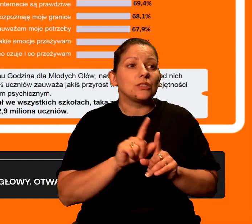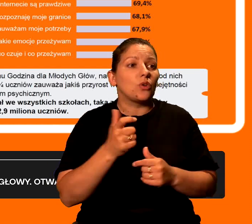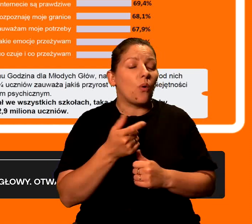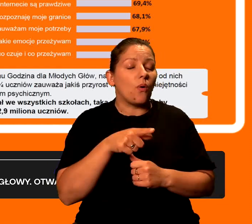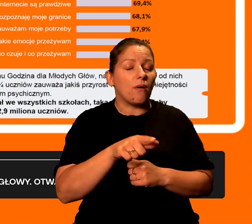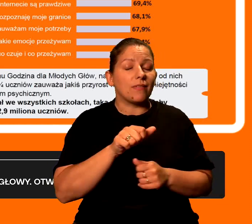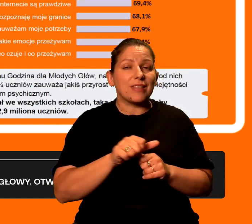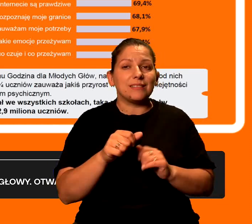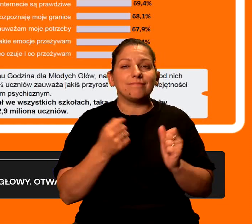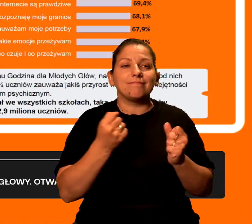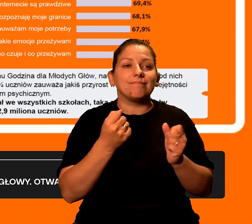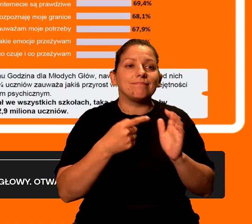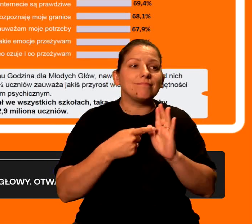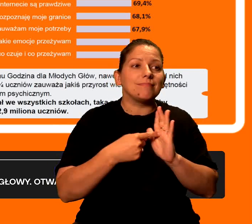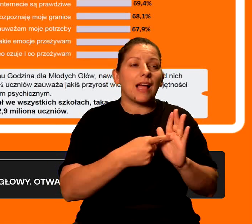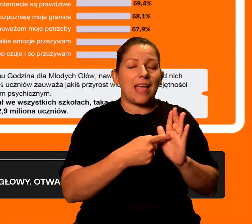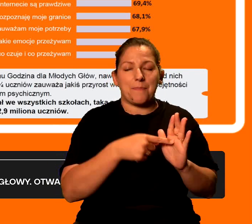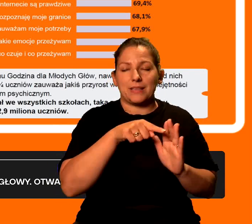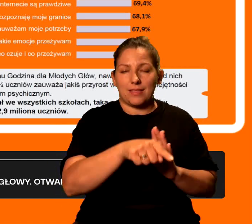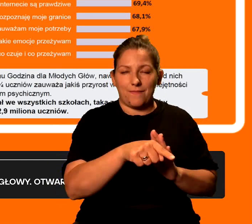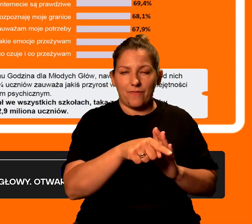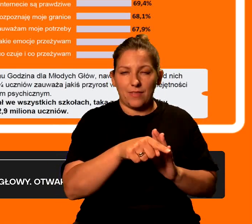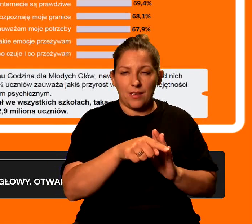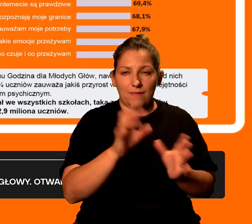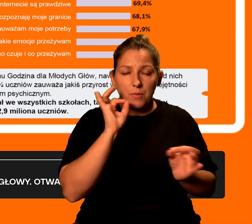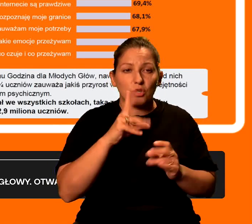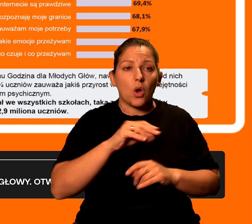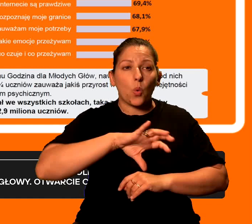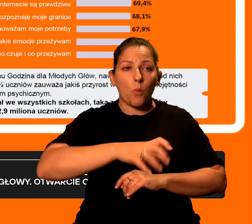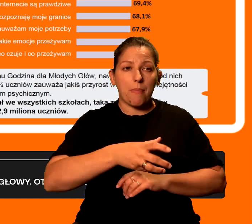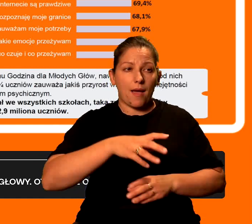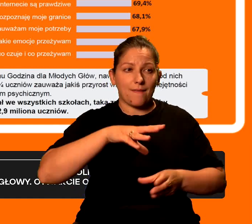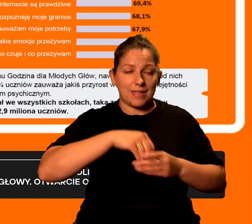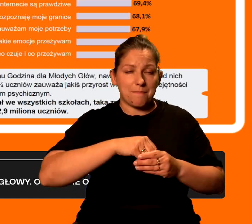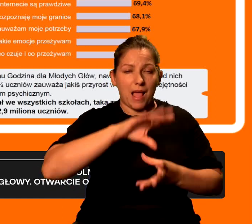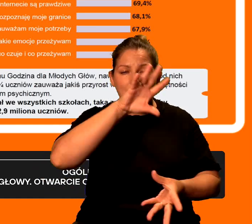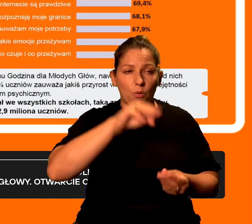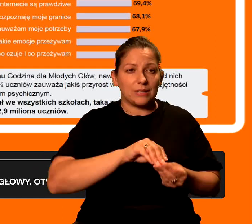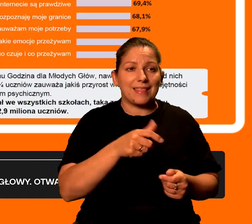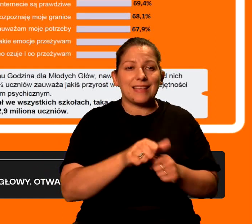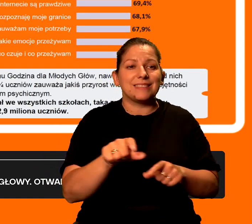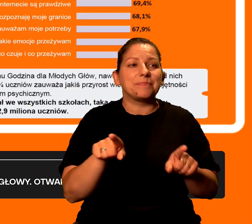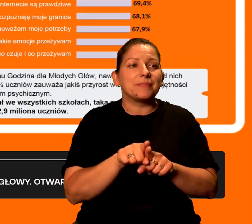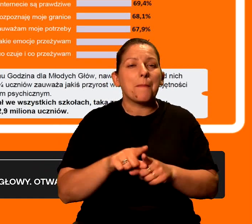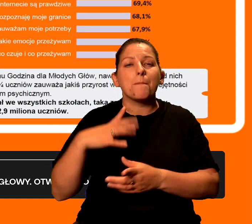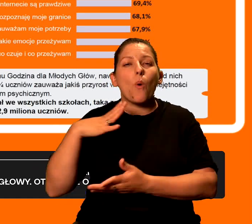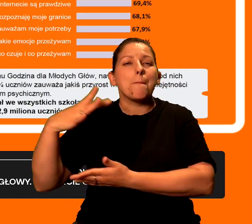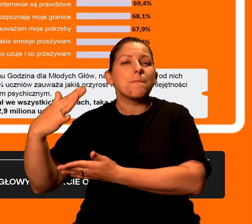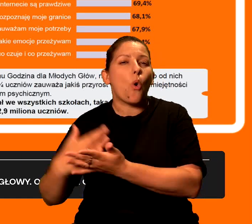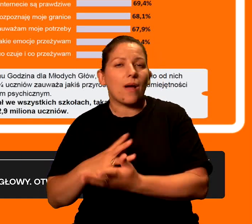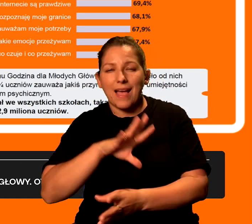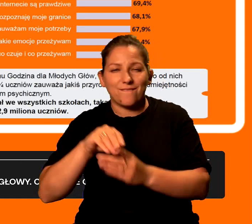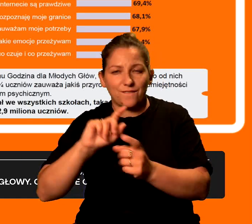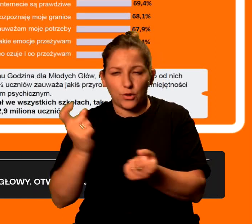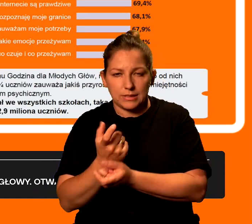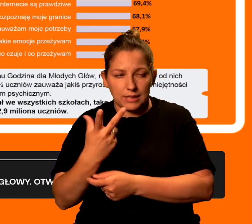nie są reprezentatywne w tym sensie dane, że grupa, która uczestniczyła w ewaluacji, nie jest tą samą, która była w programie, a struktura grupy,